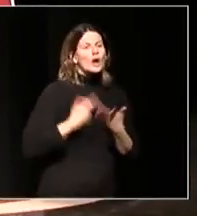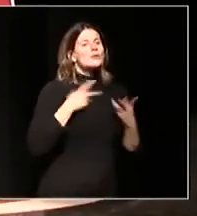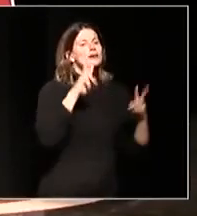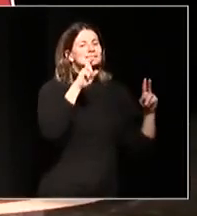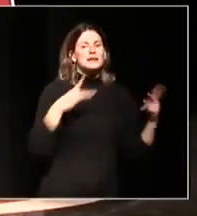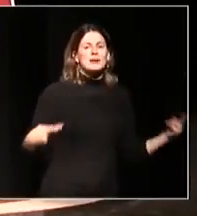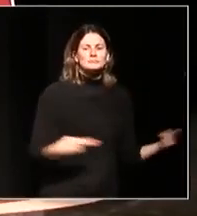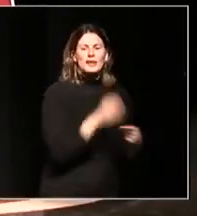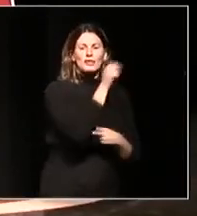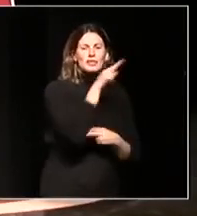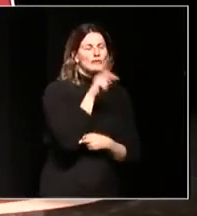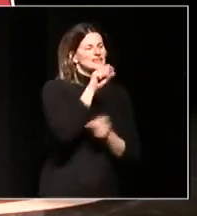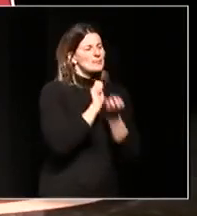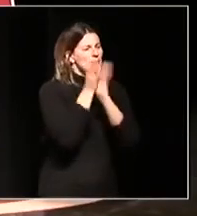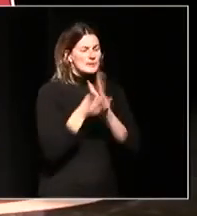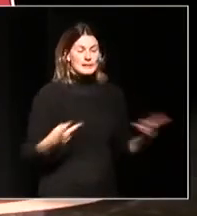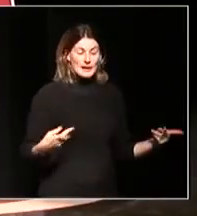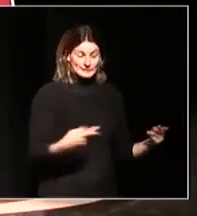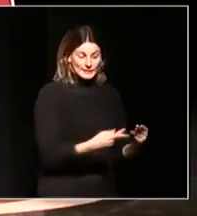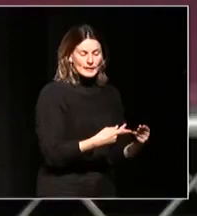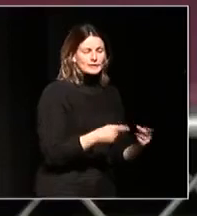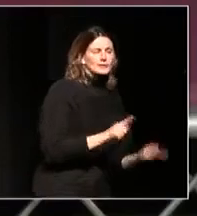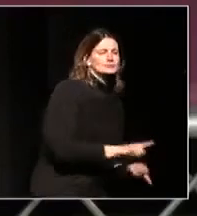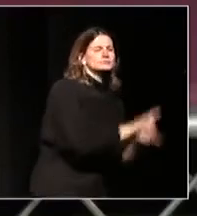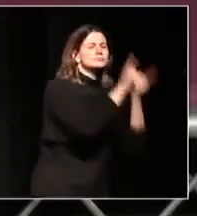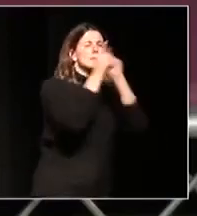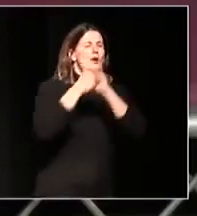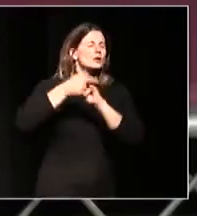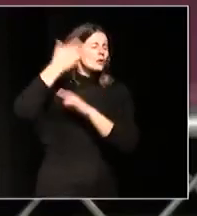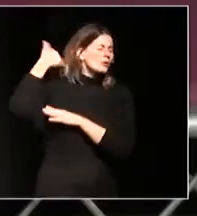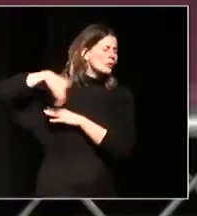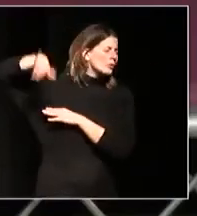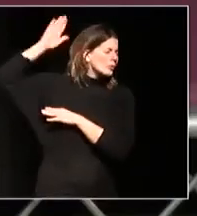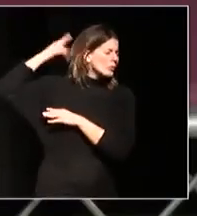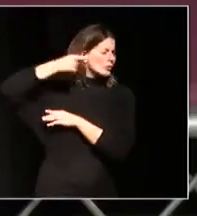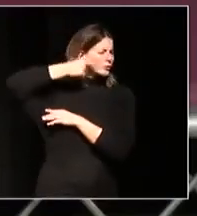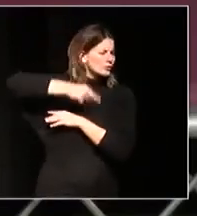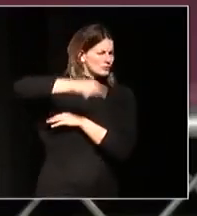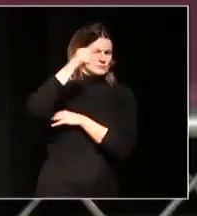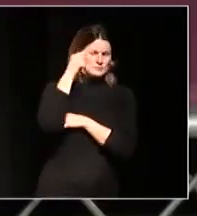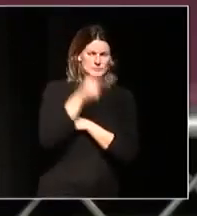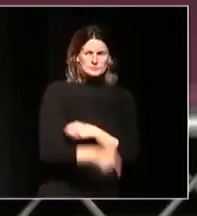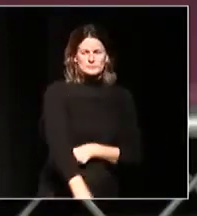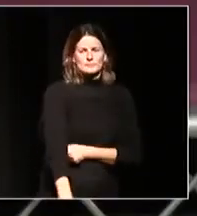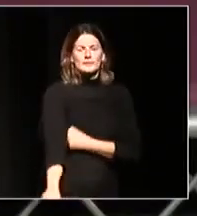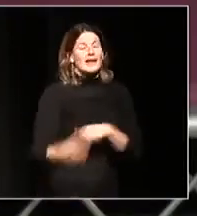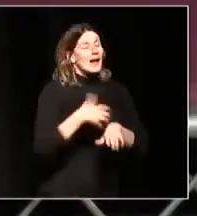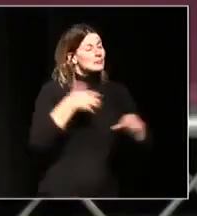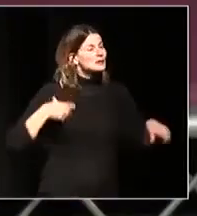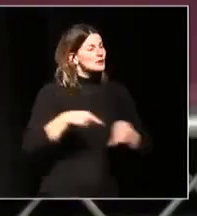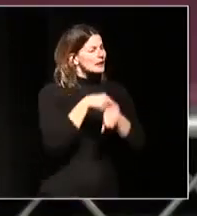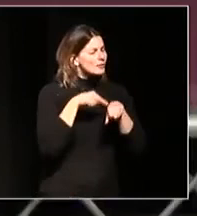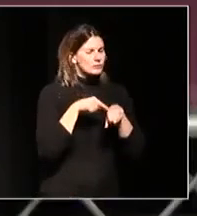l'austeritat de Convergència i del PDeCAT en un malson del passat. La majoria política...